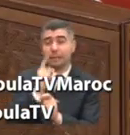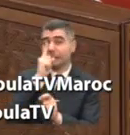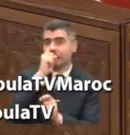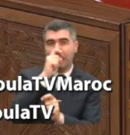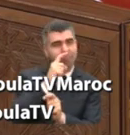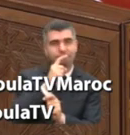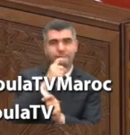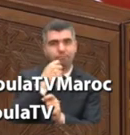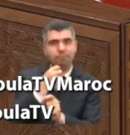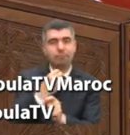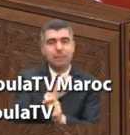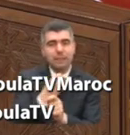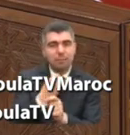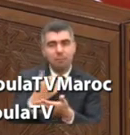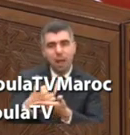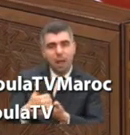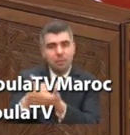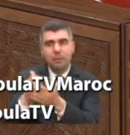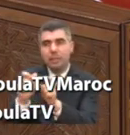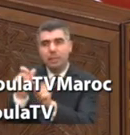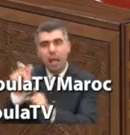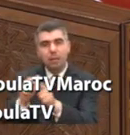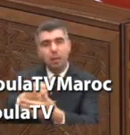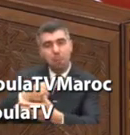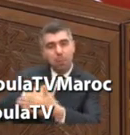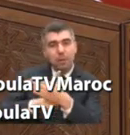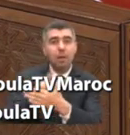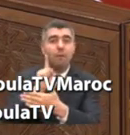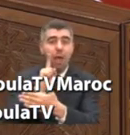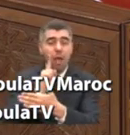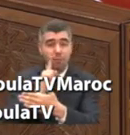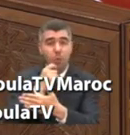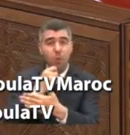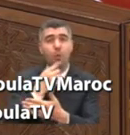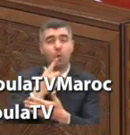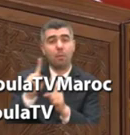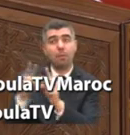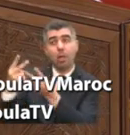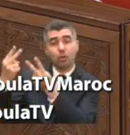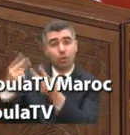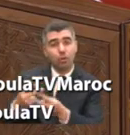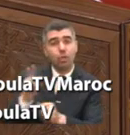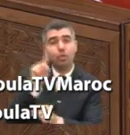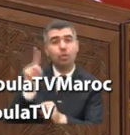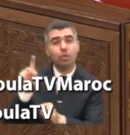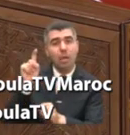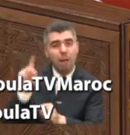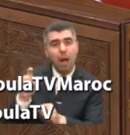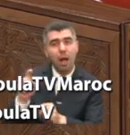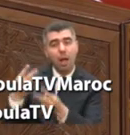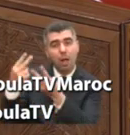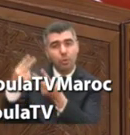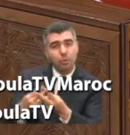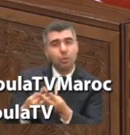تفتقد لابسط الضروريات تقديم الخدمات العلاجيه كمصلحه الولاده، فمثل النساء الحوامل القادمه من الجماعات الترابي كجماعه بوهوده